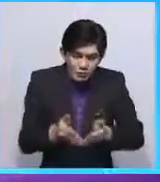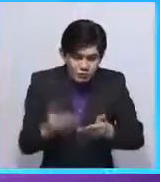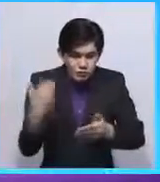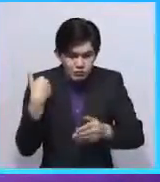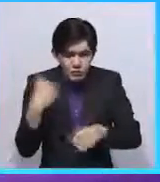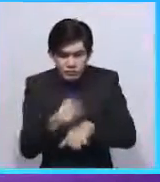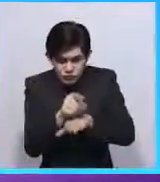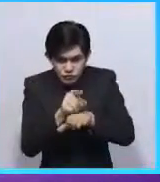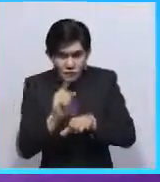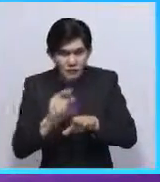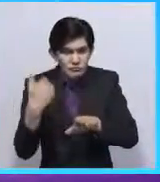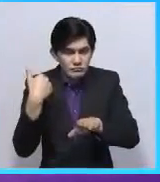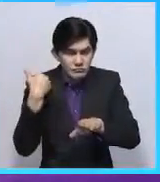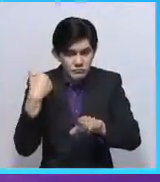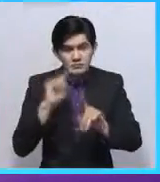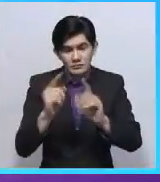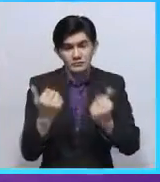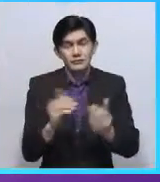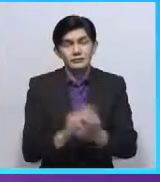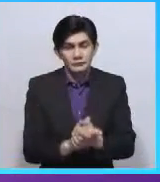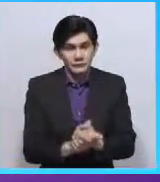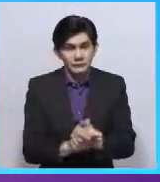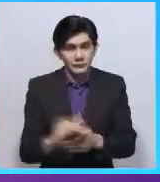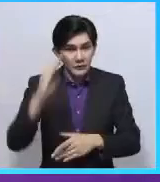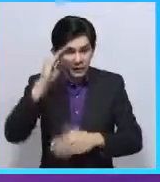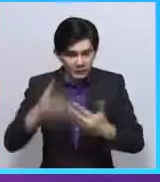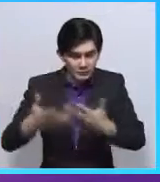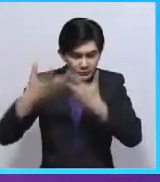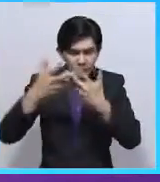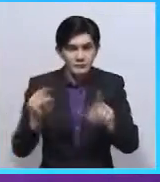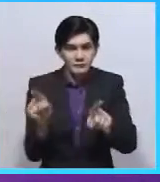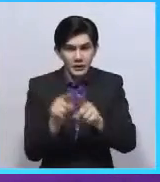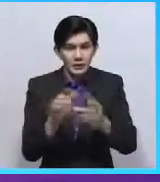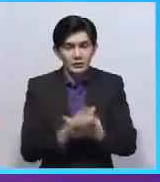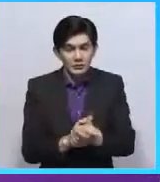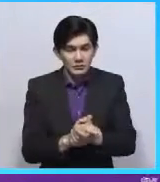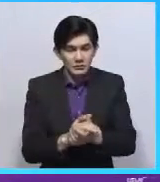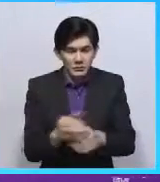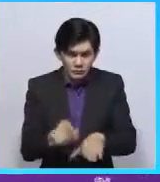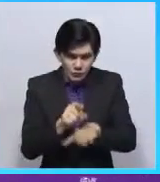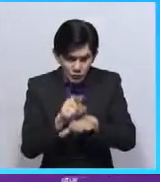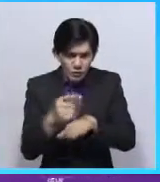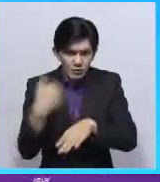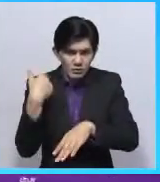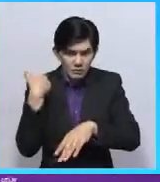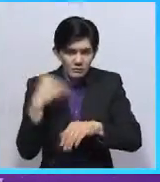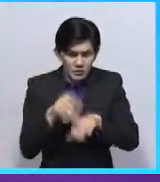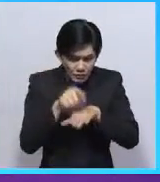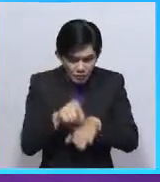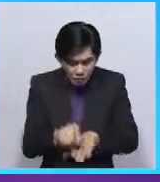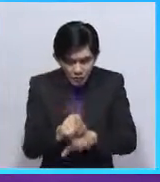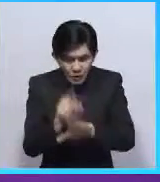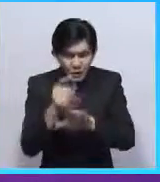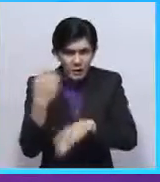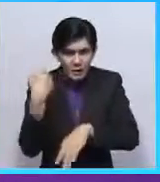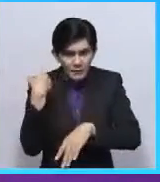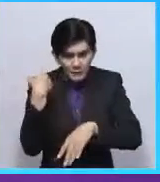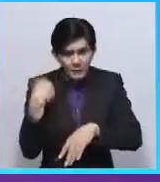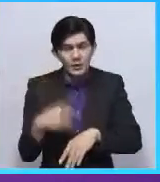ะเทินบกปืนใหญ่ M777 จากกองทัพสหรัฐอเมริการถโจมตีสะเทินน้ำสะเทินบกและปืนใหญ่